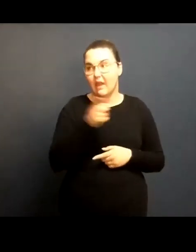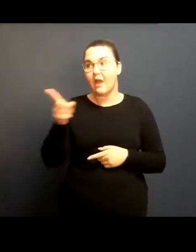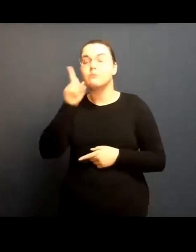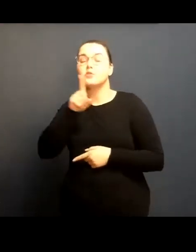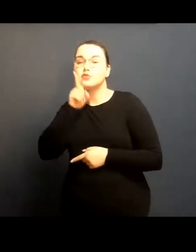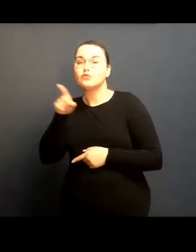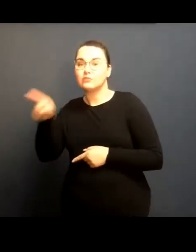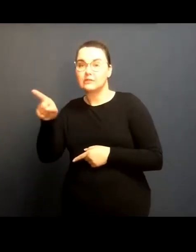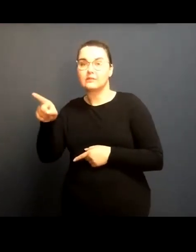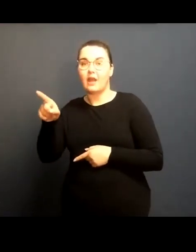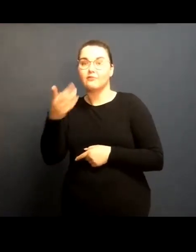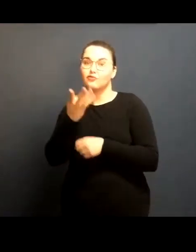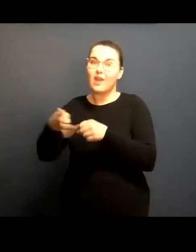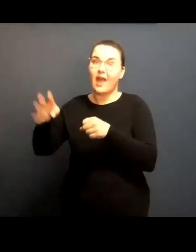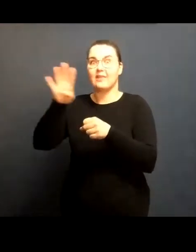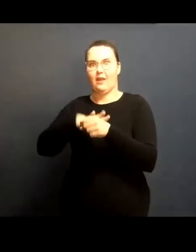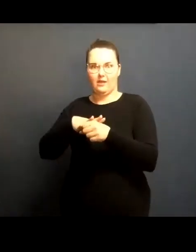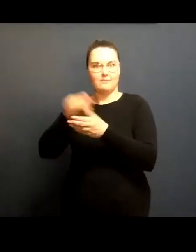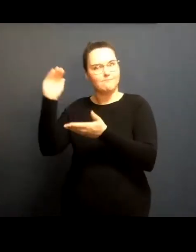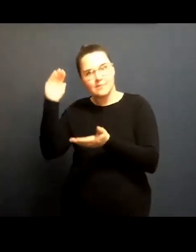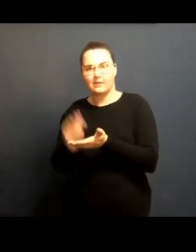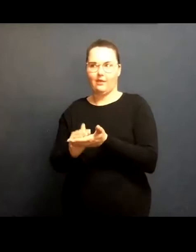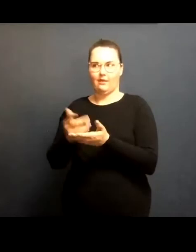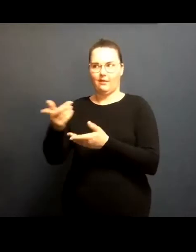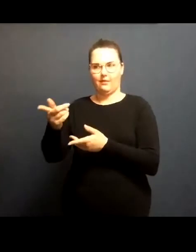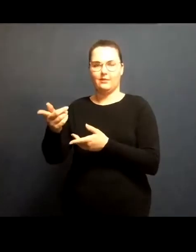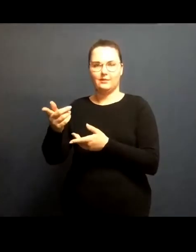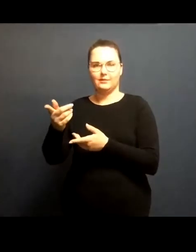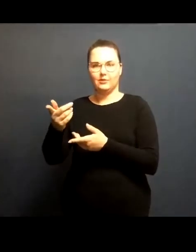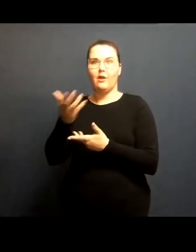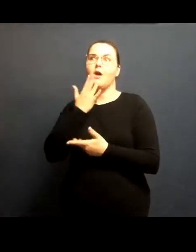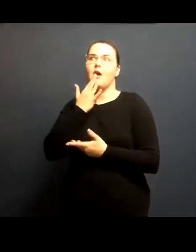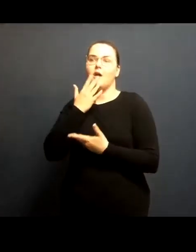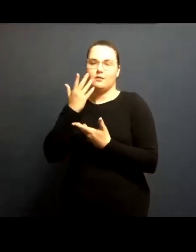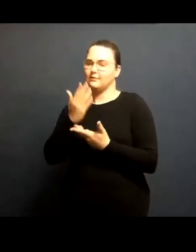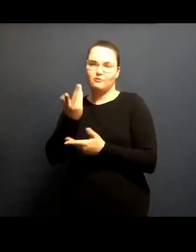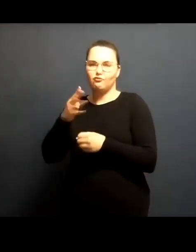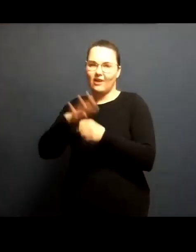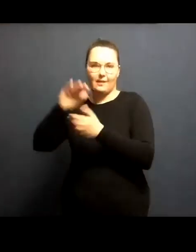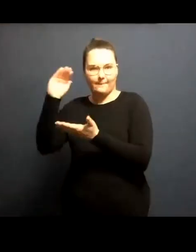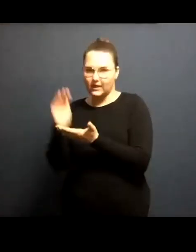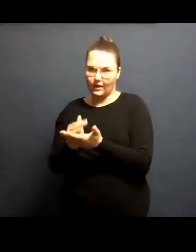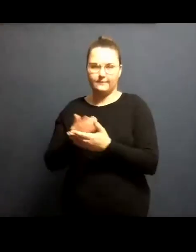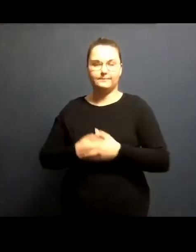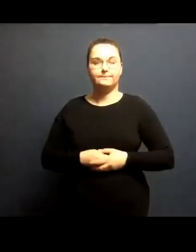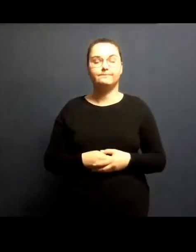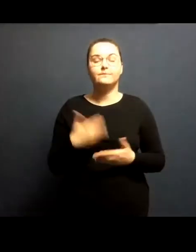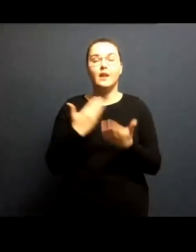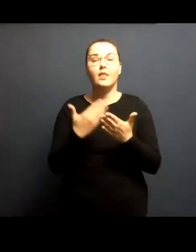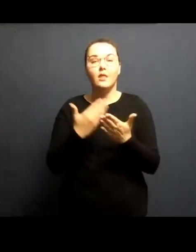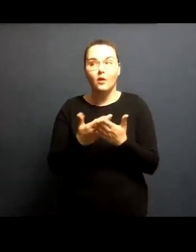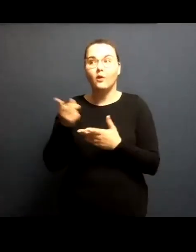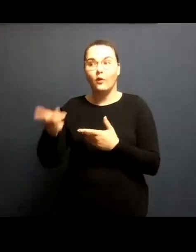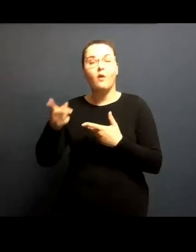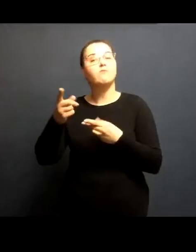4 razy rzadziej deklarują taki stan. Co jest także takim wskazaniem, rekomendacją do konieczności badania